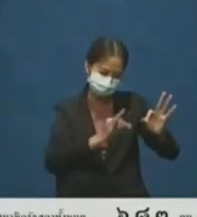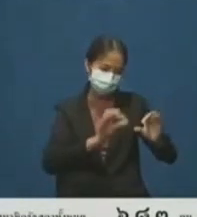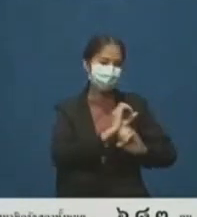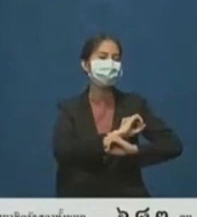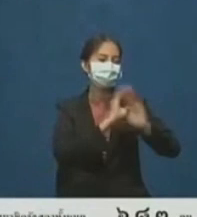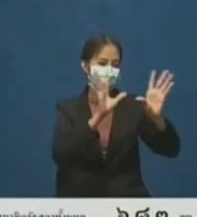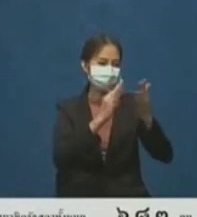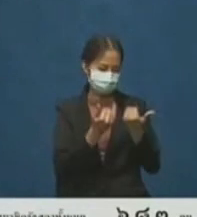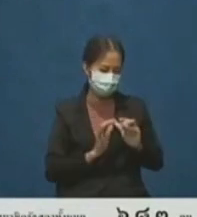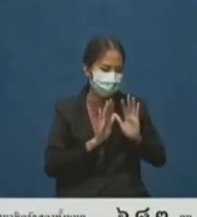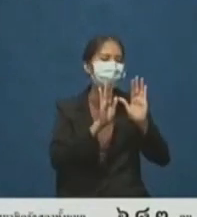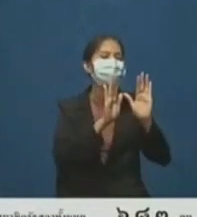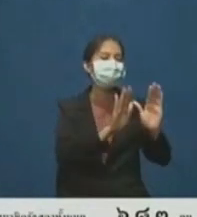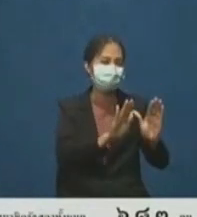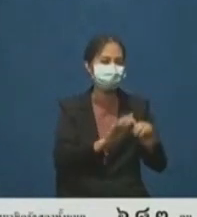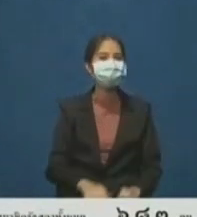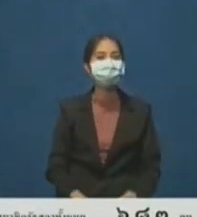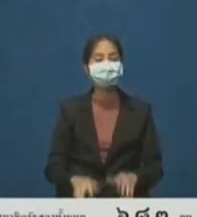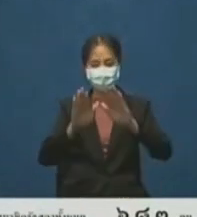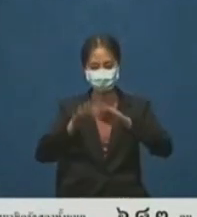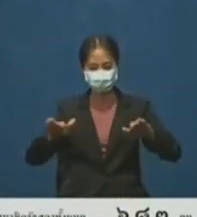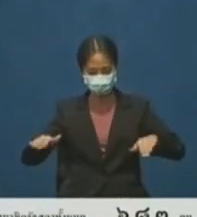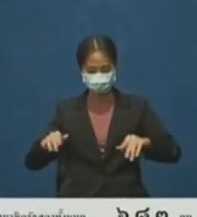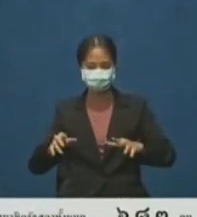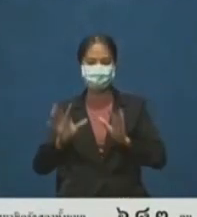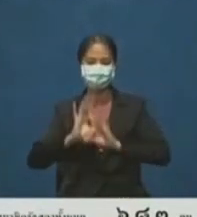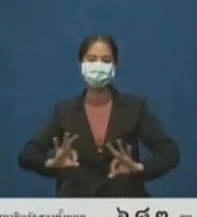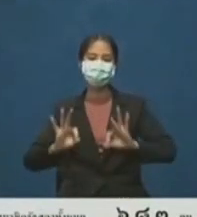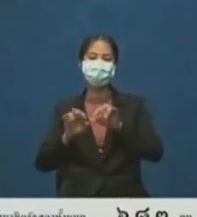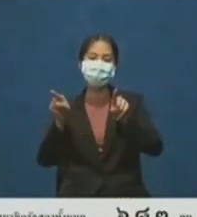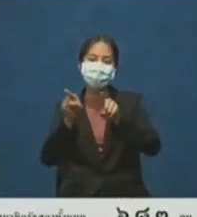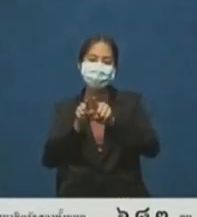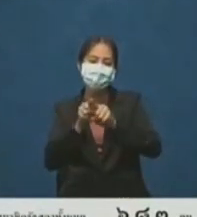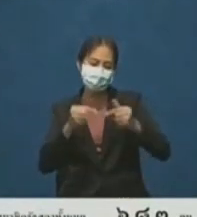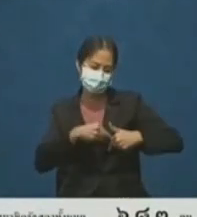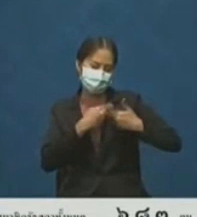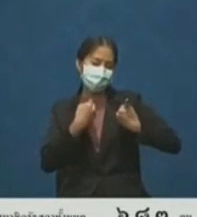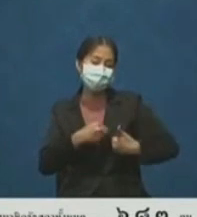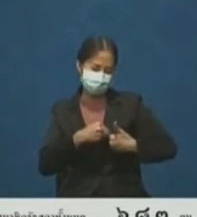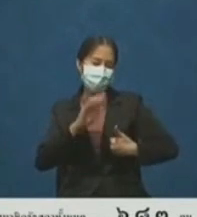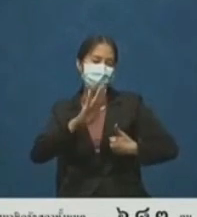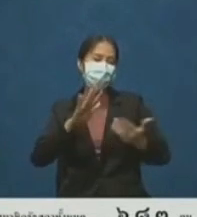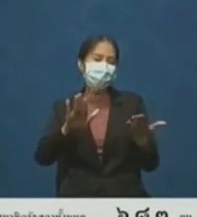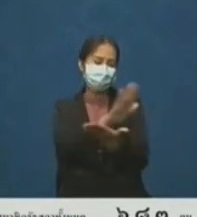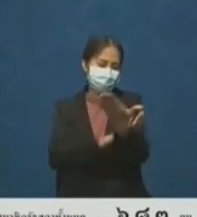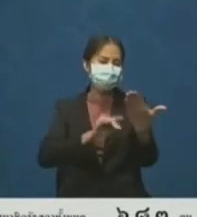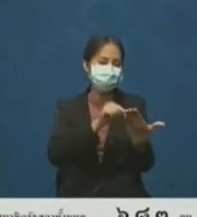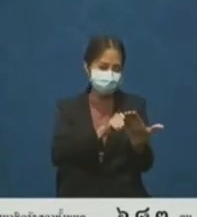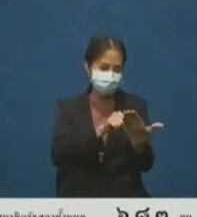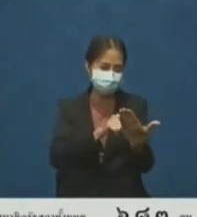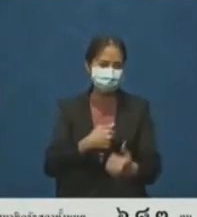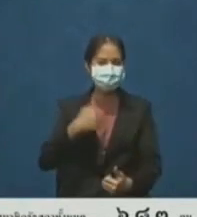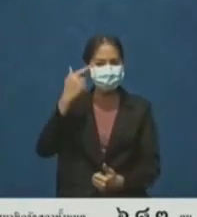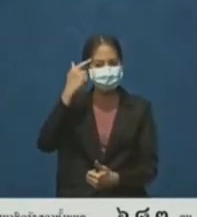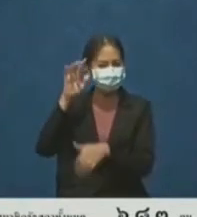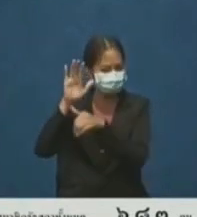อหลักสูตรมีความชัดเจนขอกราบเรียนฝากด้วยความเคารพครับเด็กคือหัวใจของชาติเด็กคือผู้ที่จะสร้